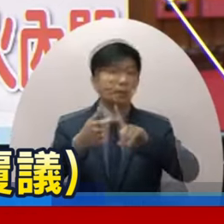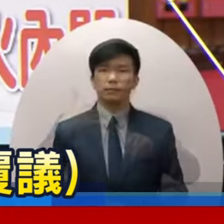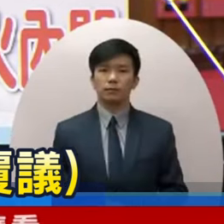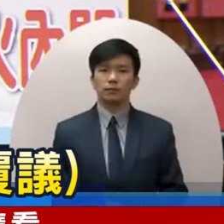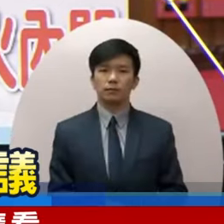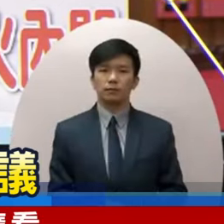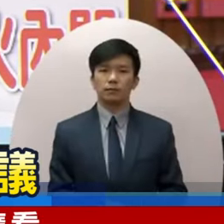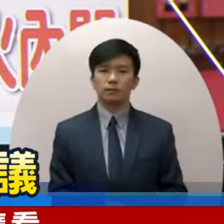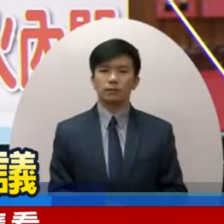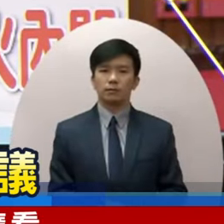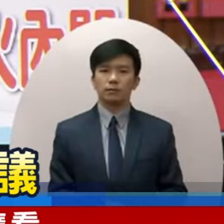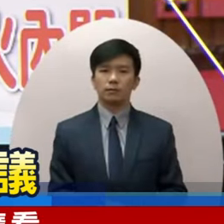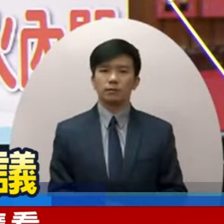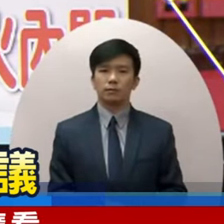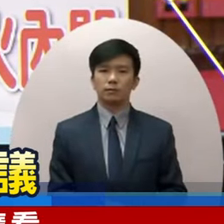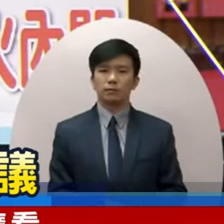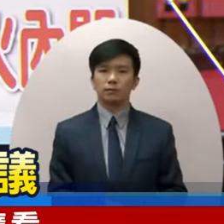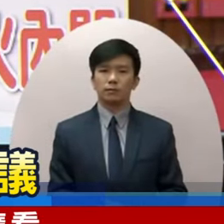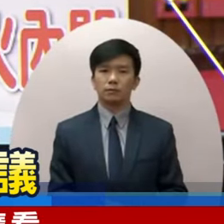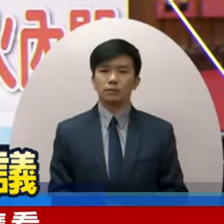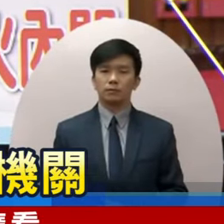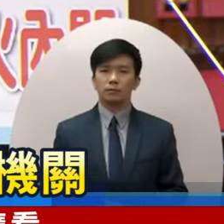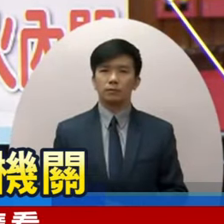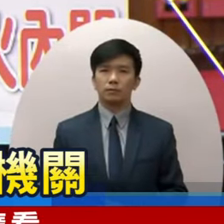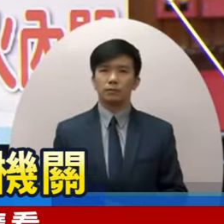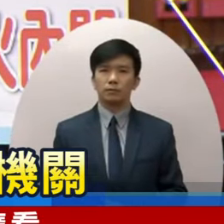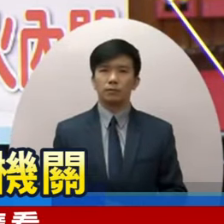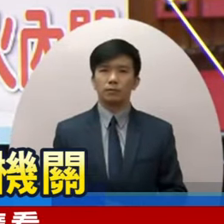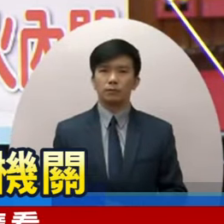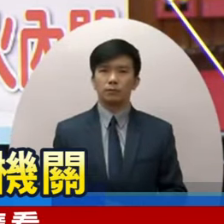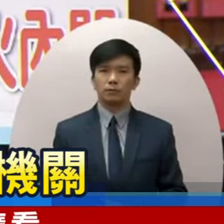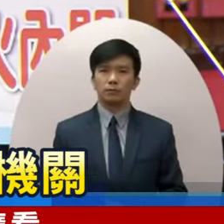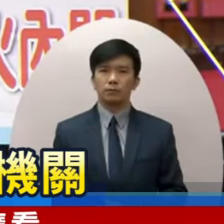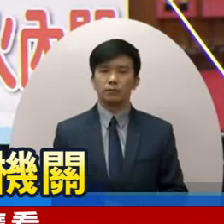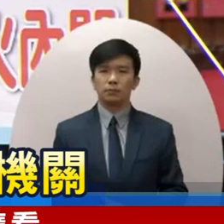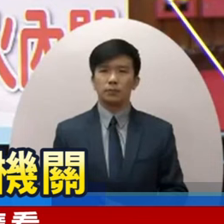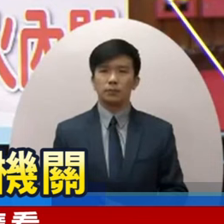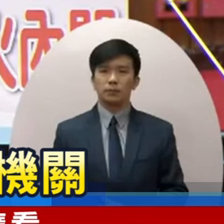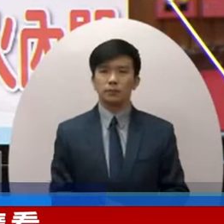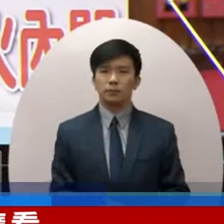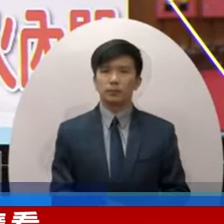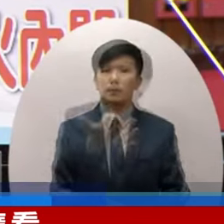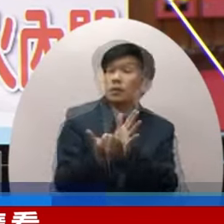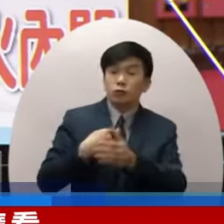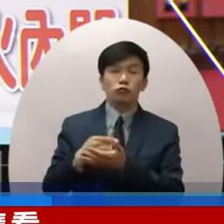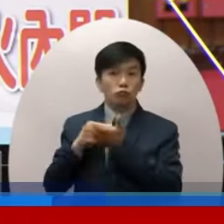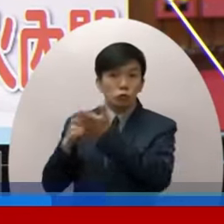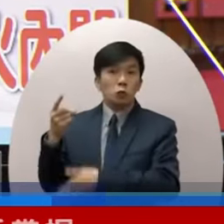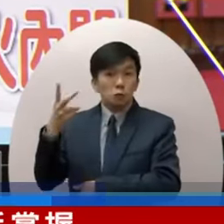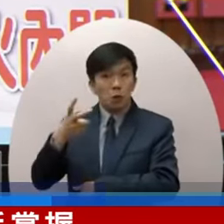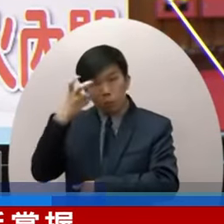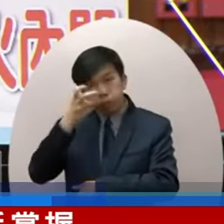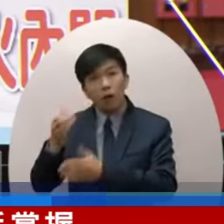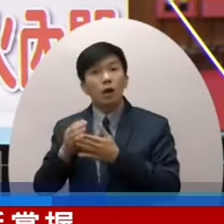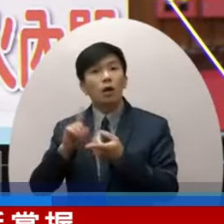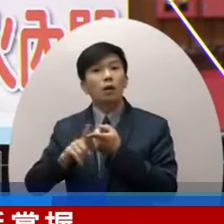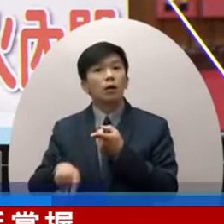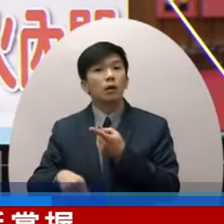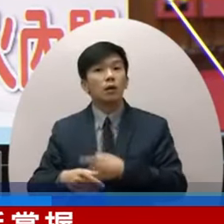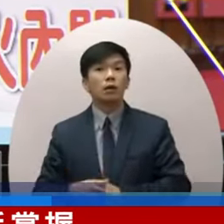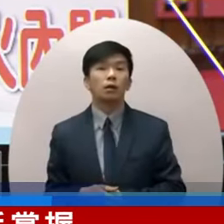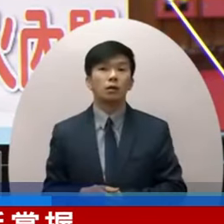议案。 之前我都没有说要提出复议，我都说这是法律给宪政机关的救济。 我完全没有讲错， 我没有说要提出复议，我是依照